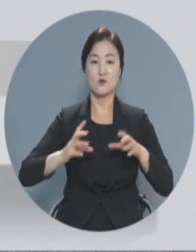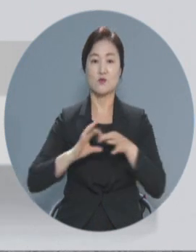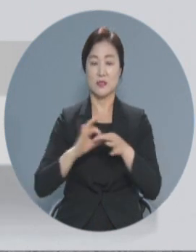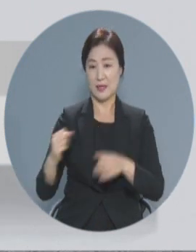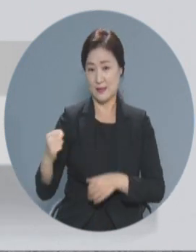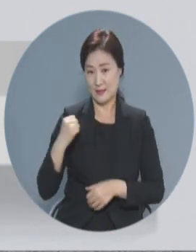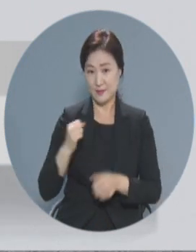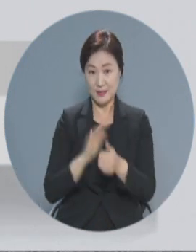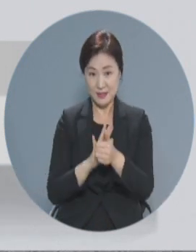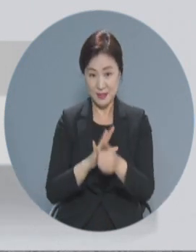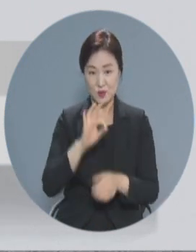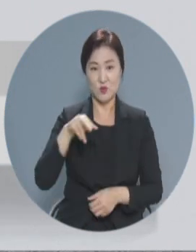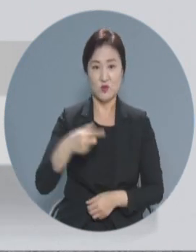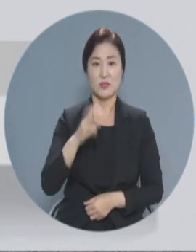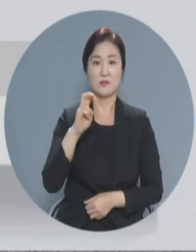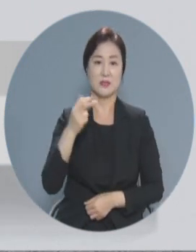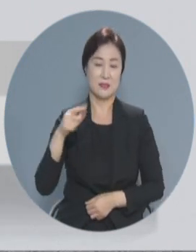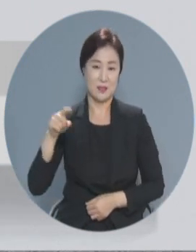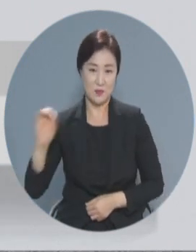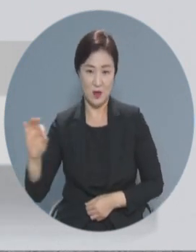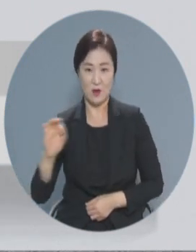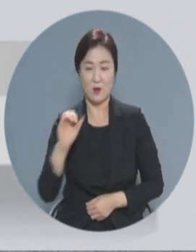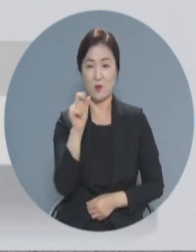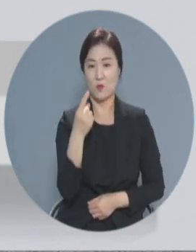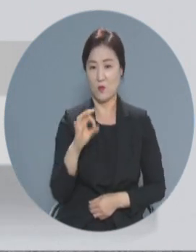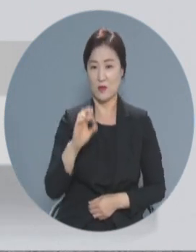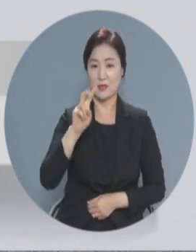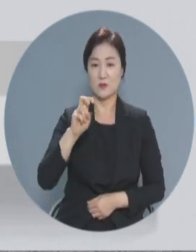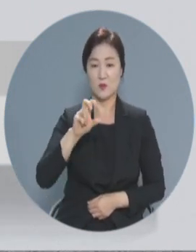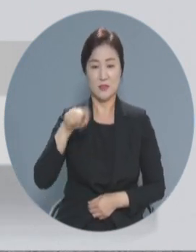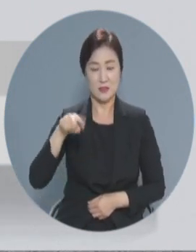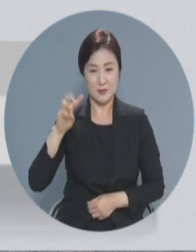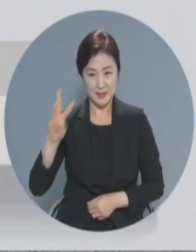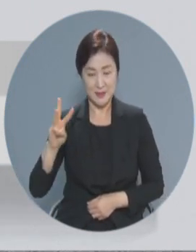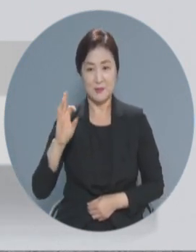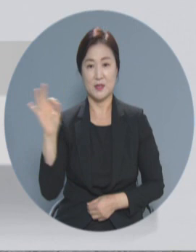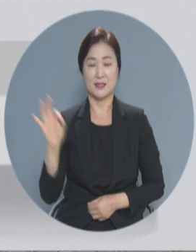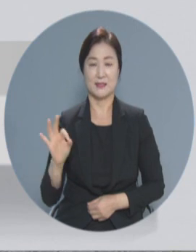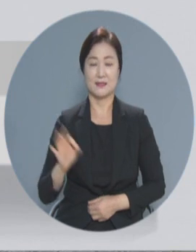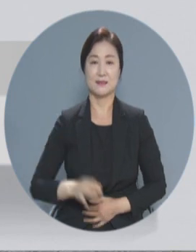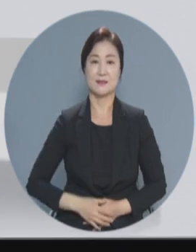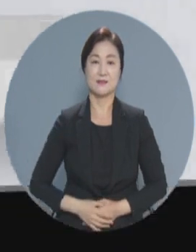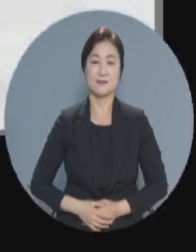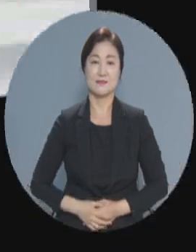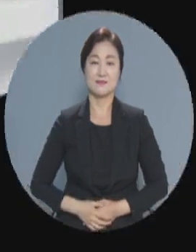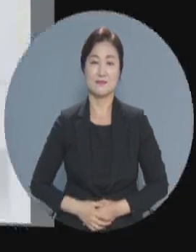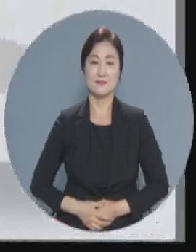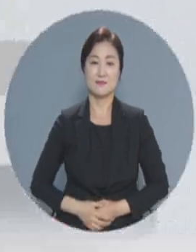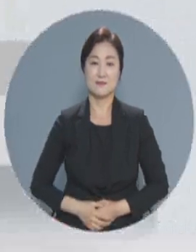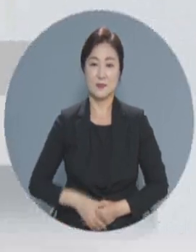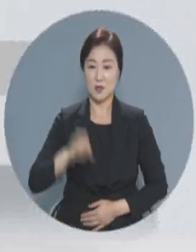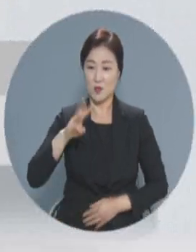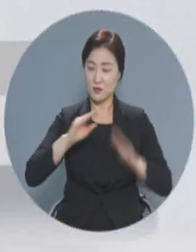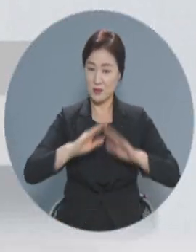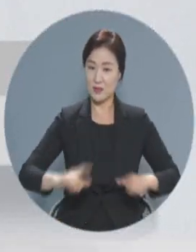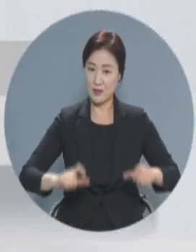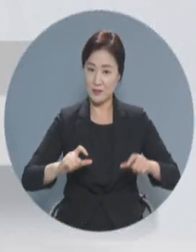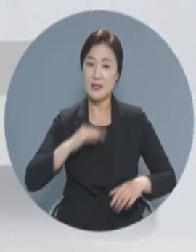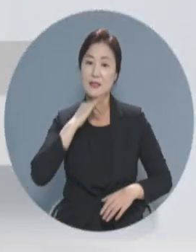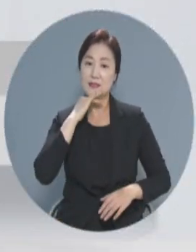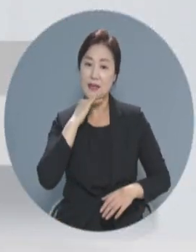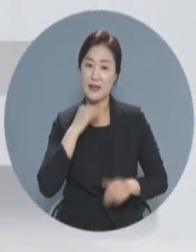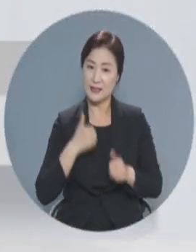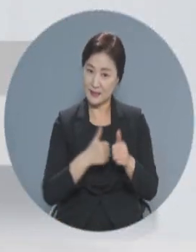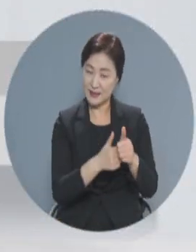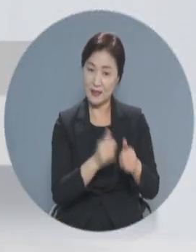27% 홍준표 25.3% 에 선호도 를 기록했습니다 황주 3 적 연령대 별